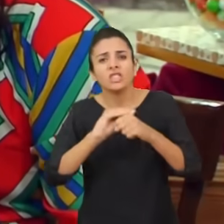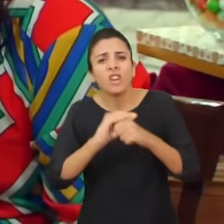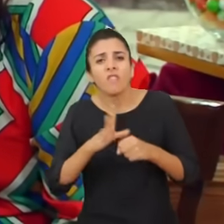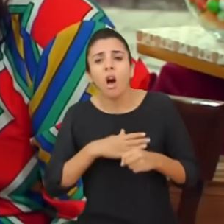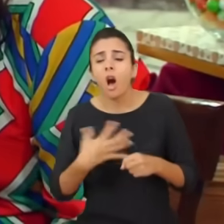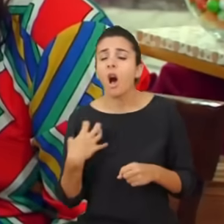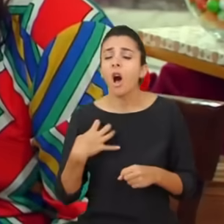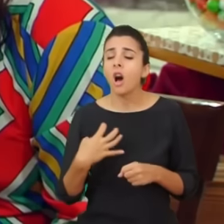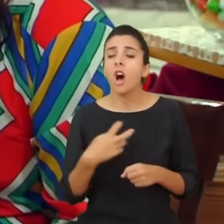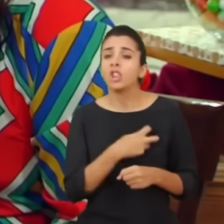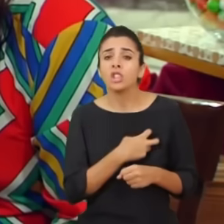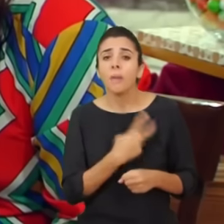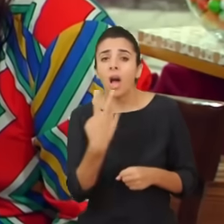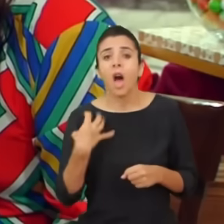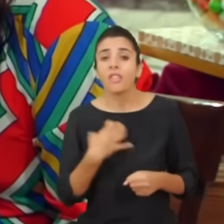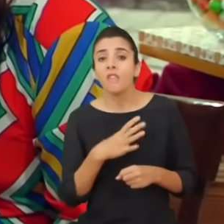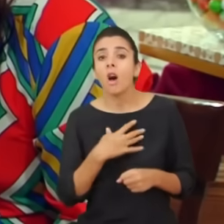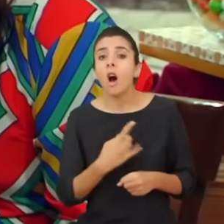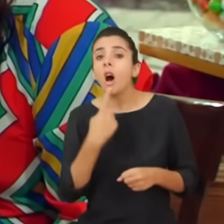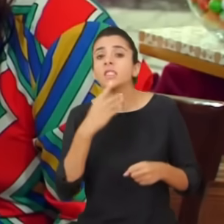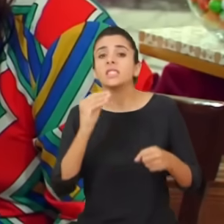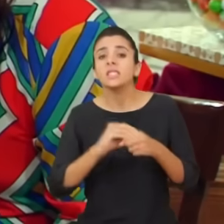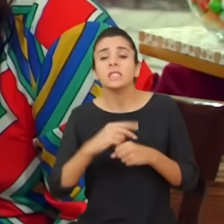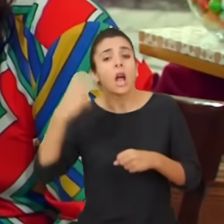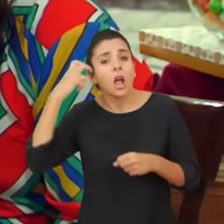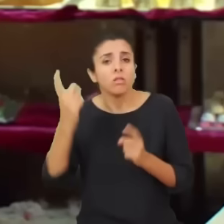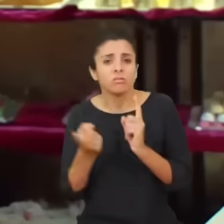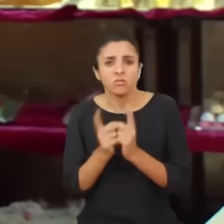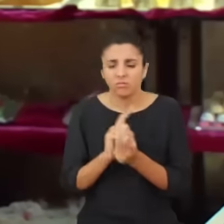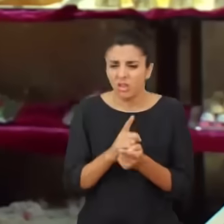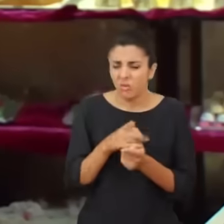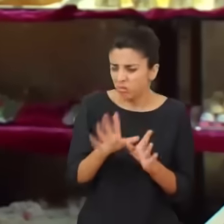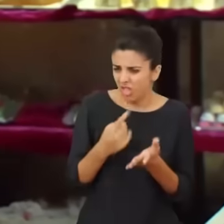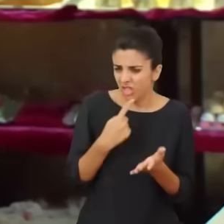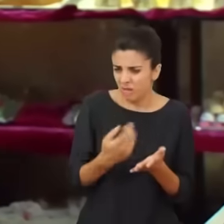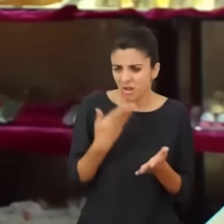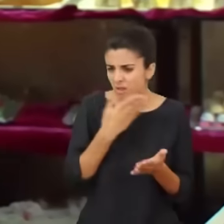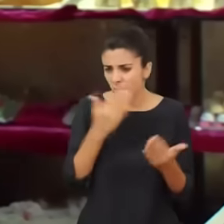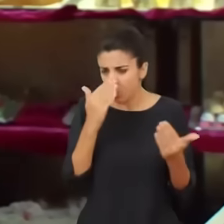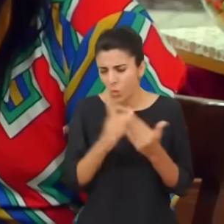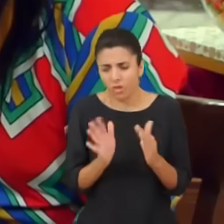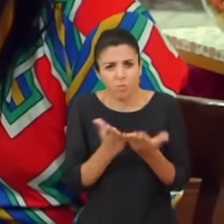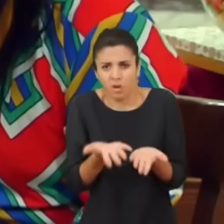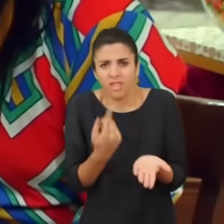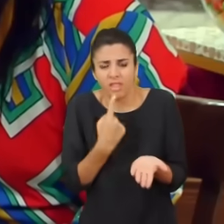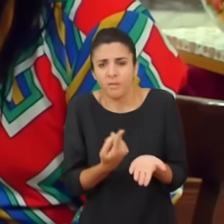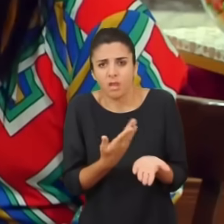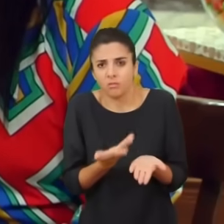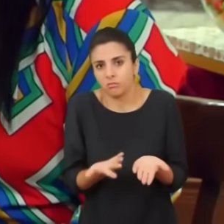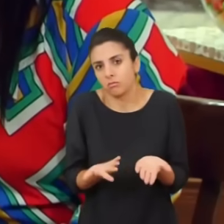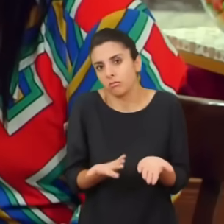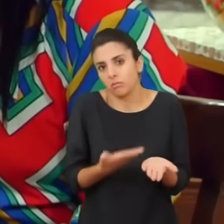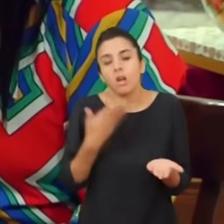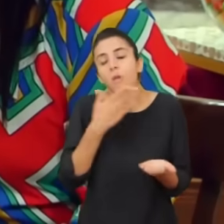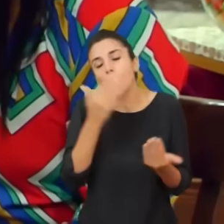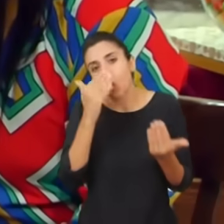iki analı. Ağzında kiraz takım, tabakası aynı. Bu saçma. Bu ne ya? Ramazan'la ne alakası var bunun şimdi? Bunun yok